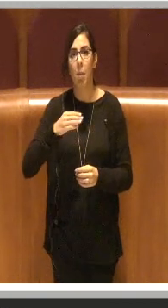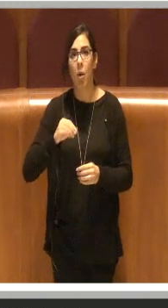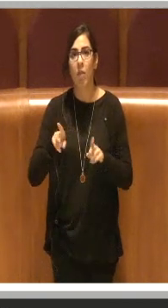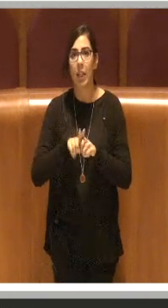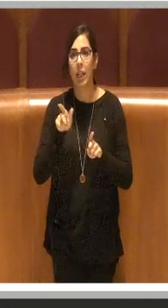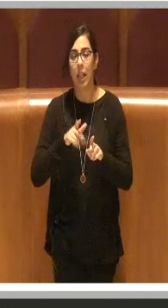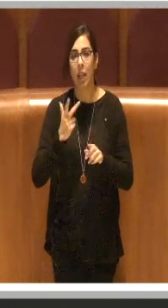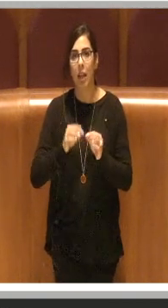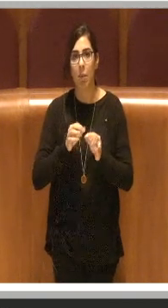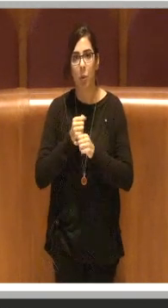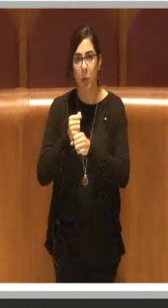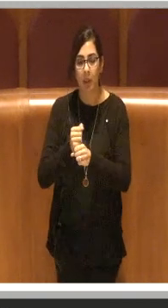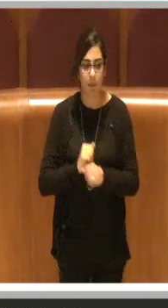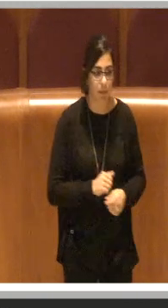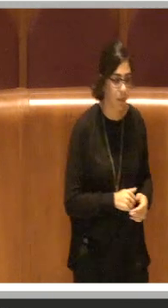per 3 minuti ne ha facoltà.